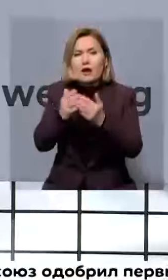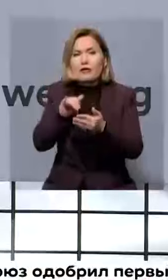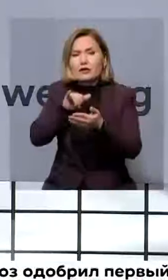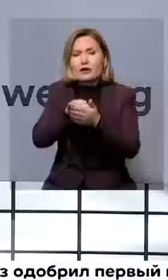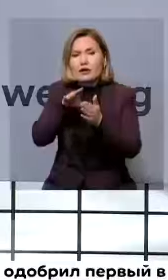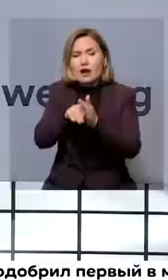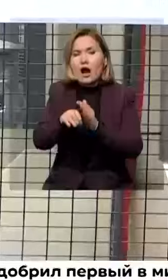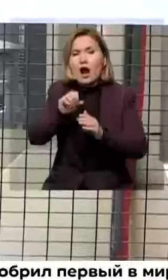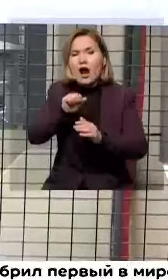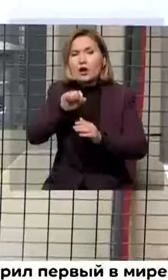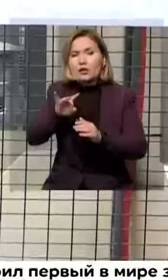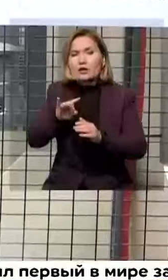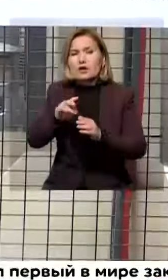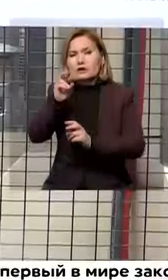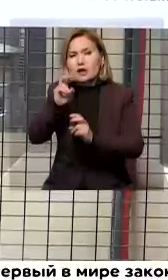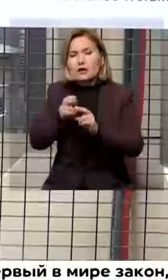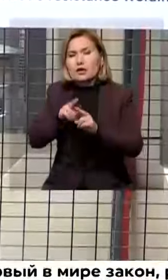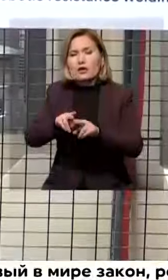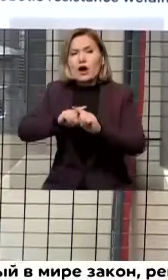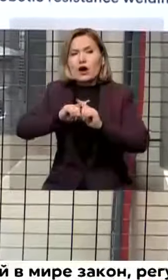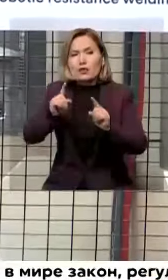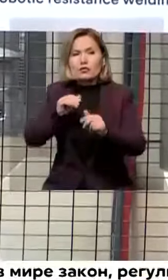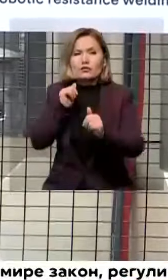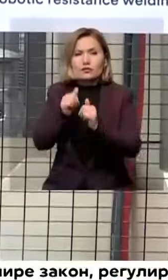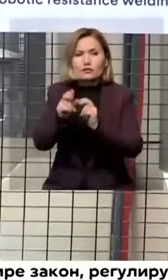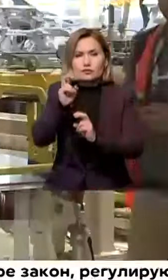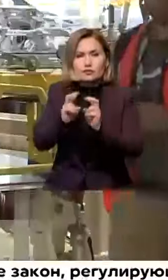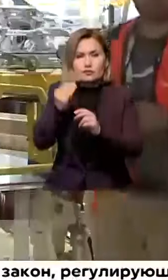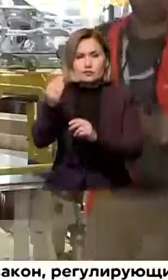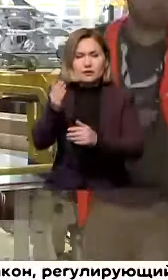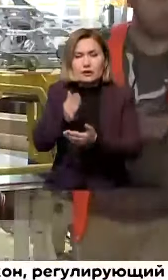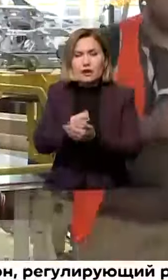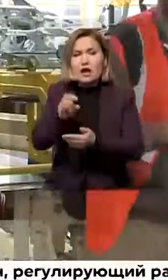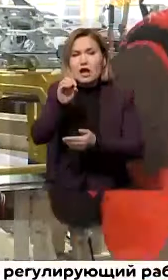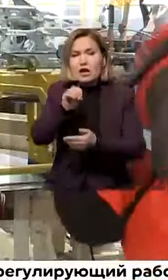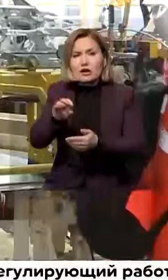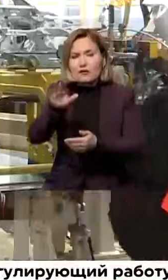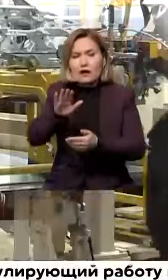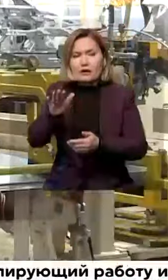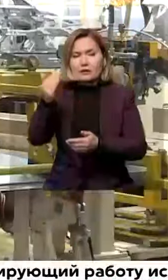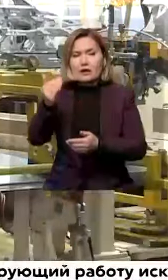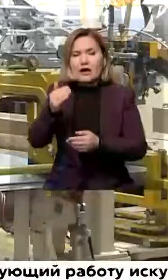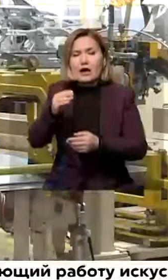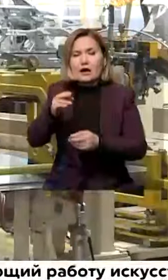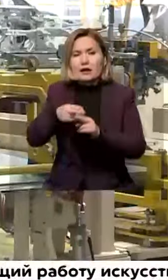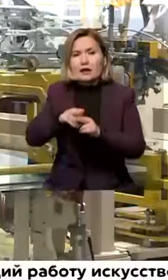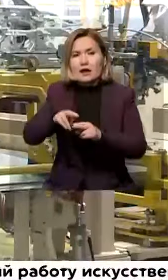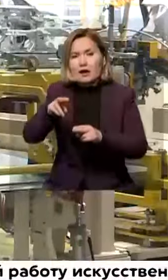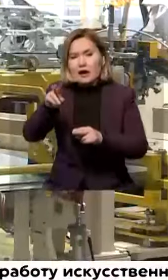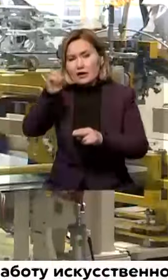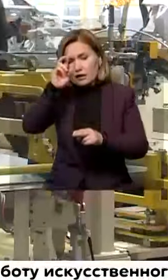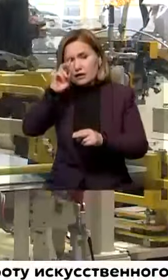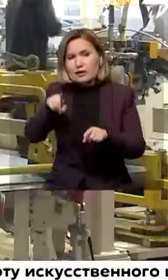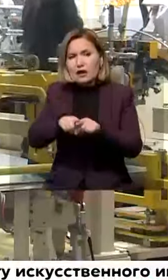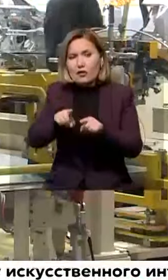бойынша Алюр зауыты қазір ТМД аумағында көш бастап тұр. Еуразия елдерінің бірінде жоқ лазерлік